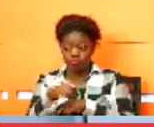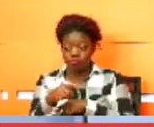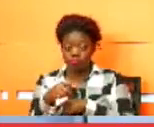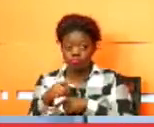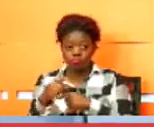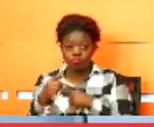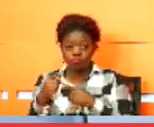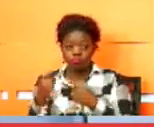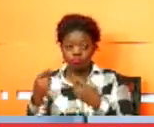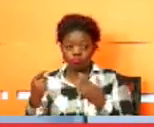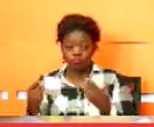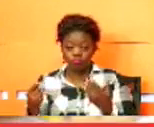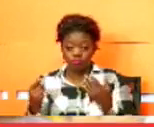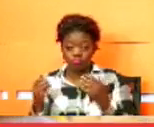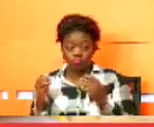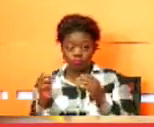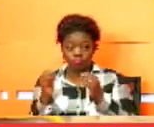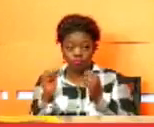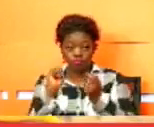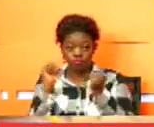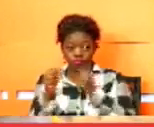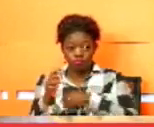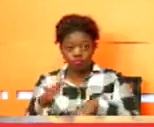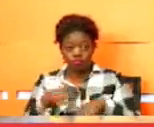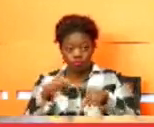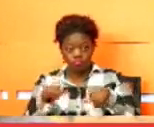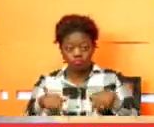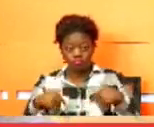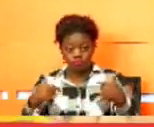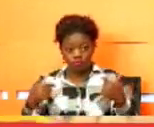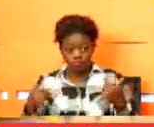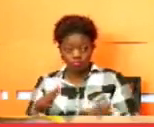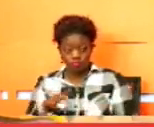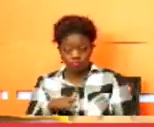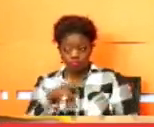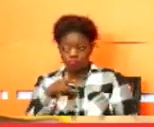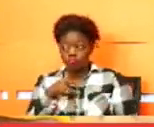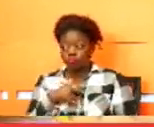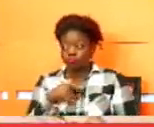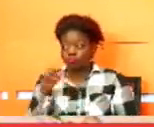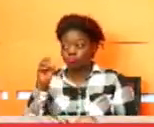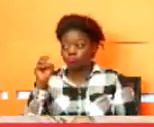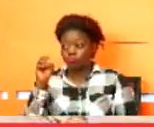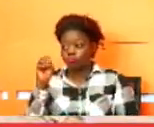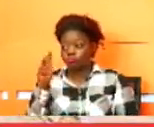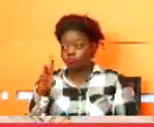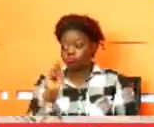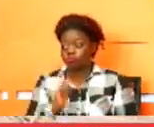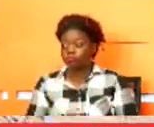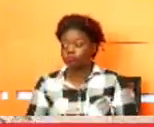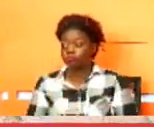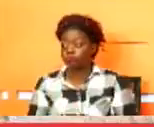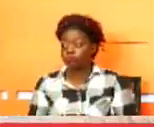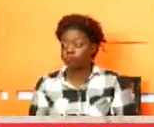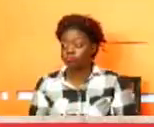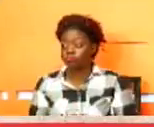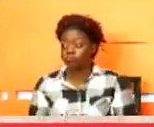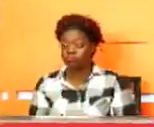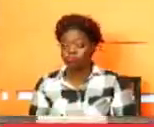nga nteredde obulamu bwange nga buteredde ne mpulira nga ndi bulungi